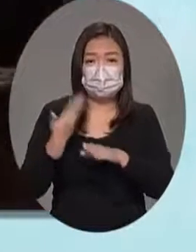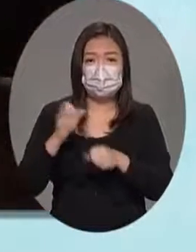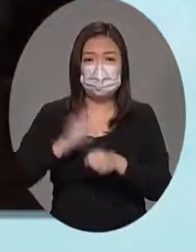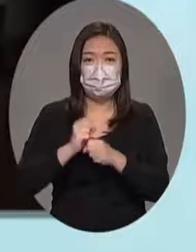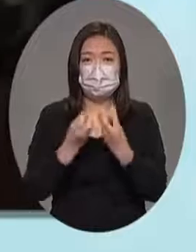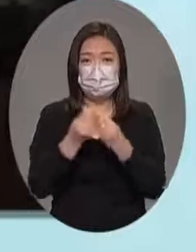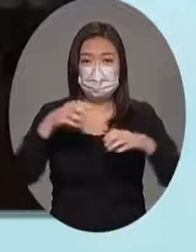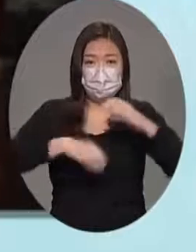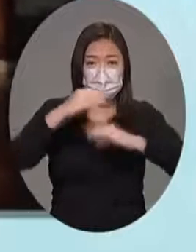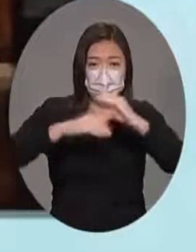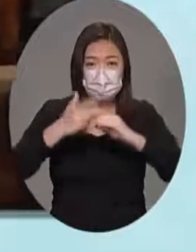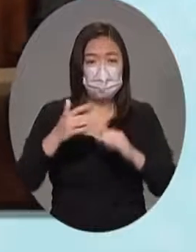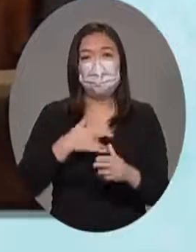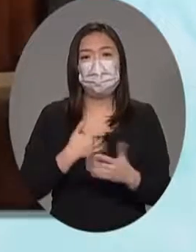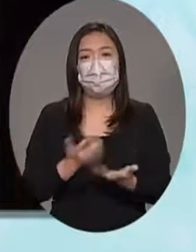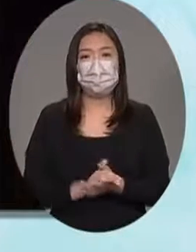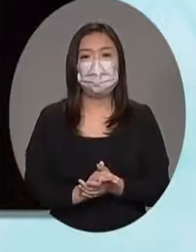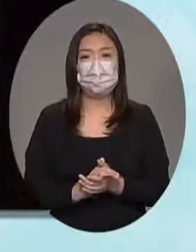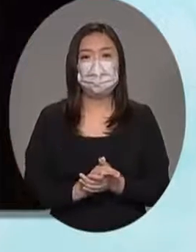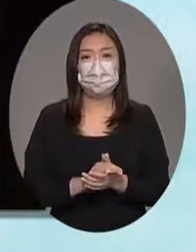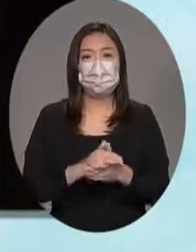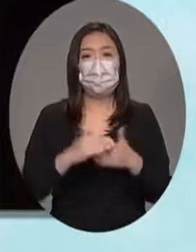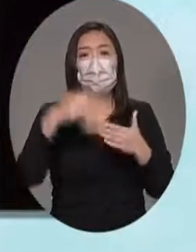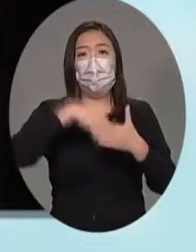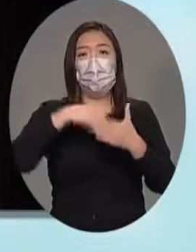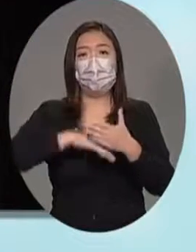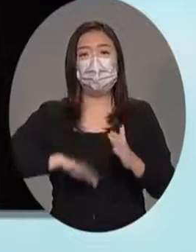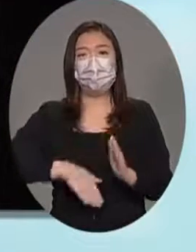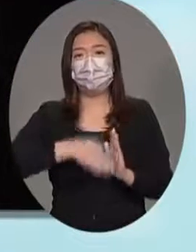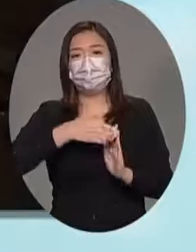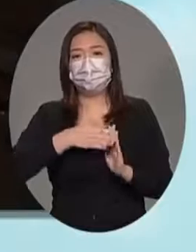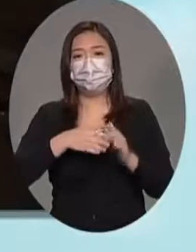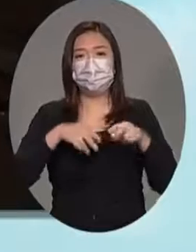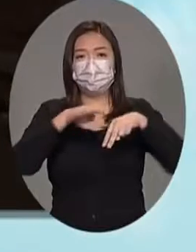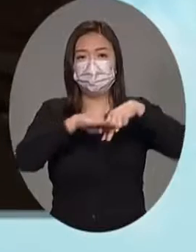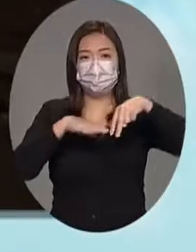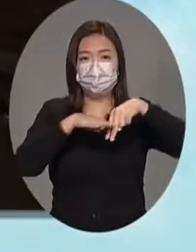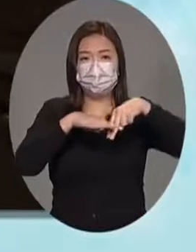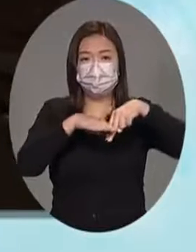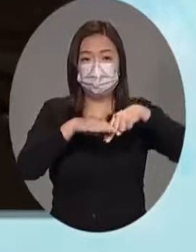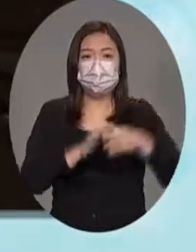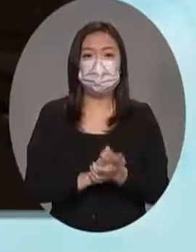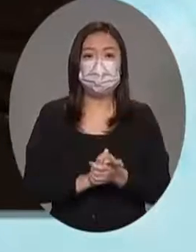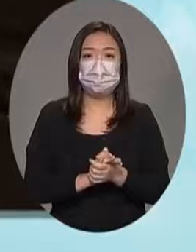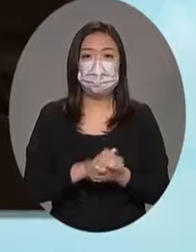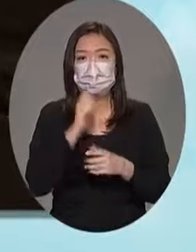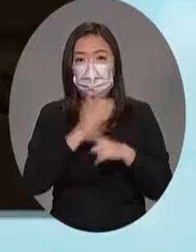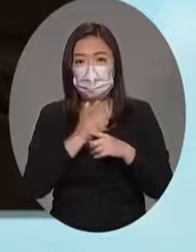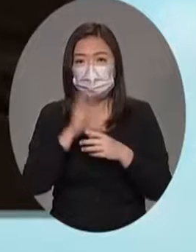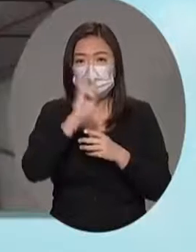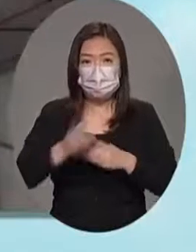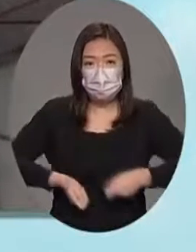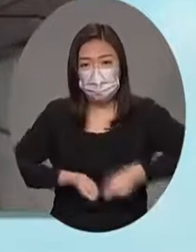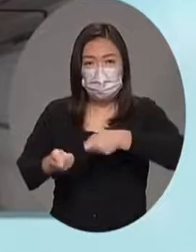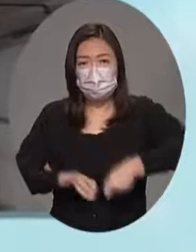限。 入面浸晒咯，浸到七龙沟啊，七龙沟都有，有啲就喺度滗水咯，有啲鱼